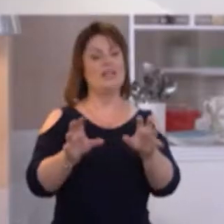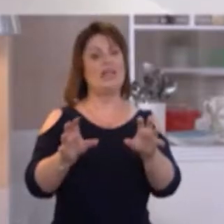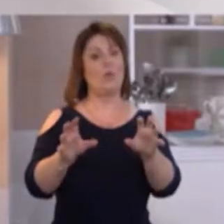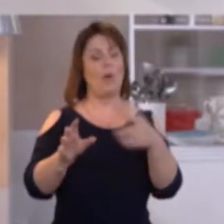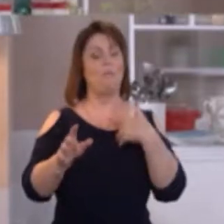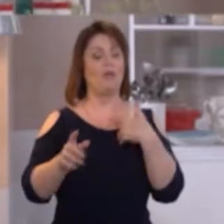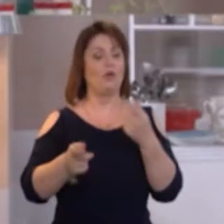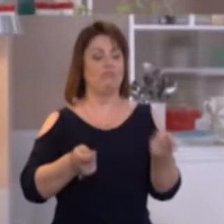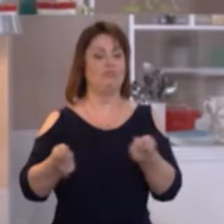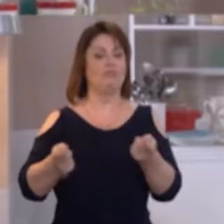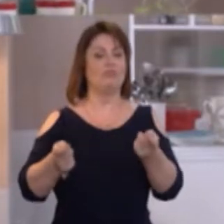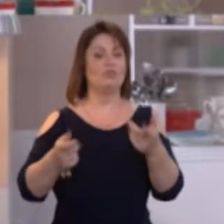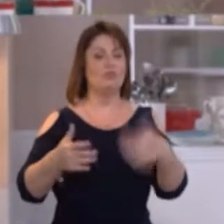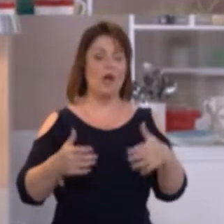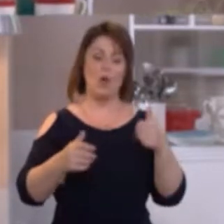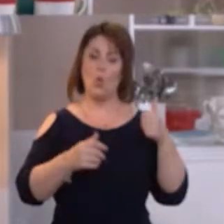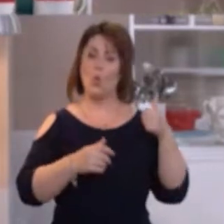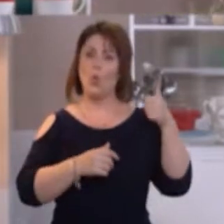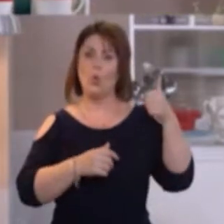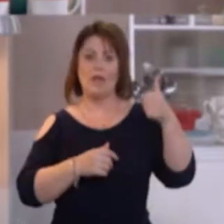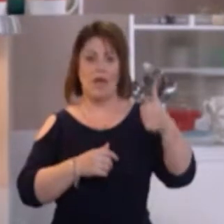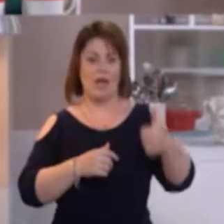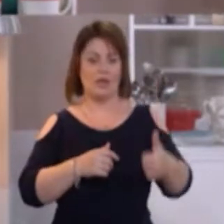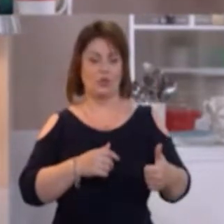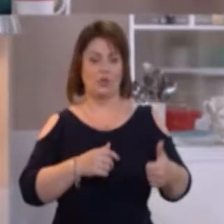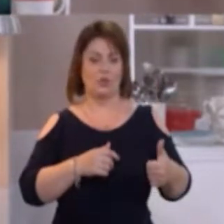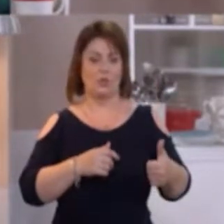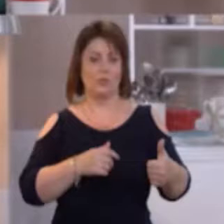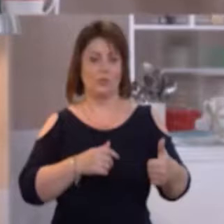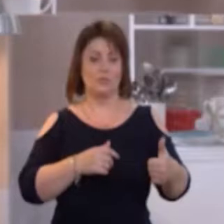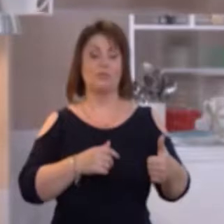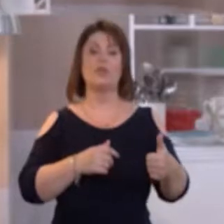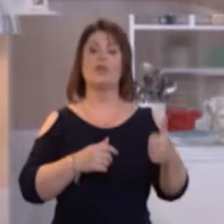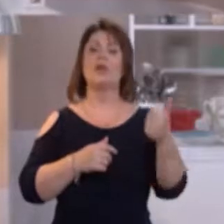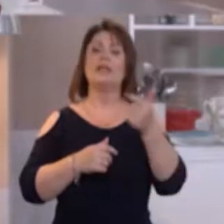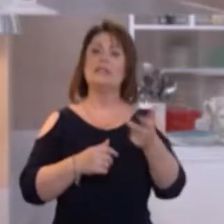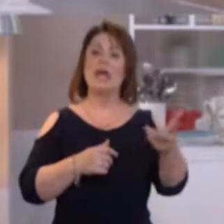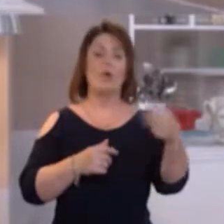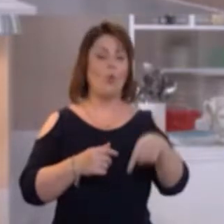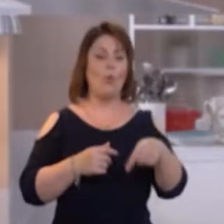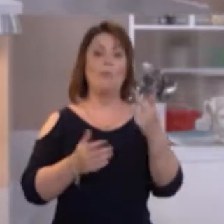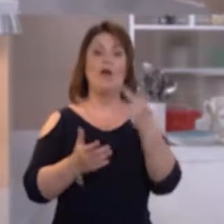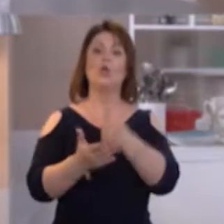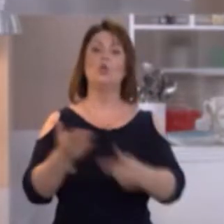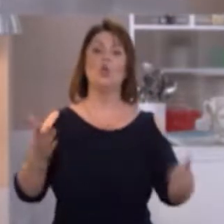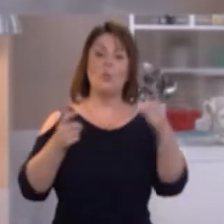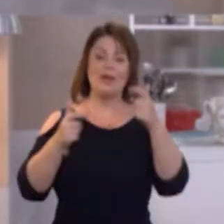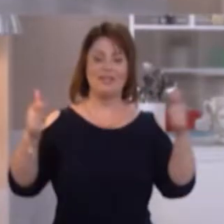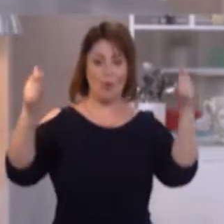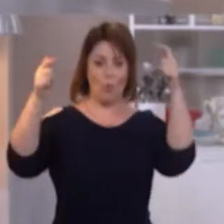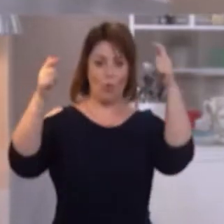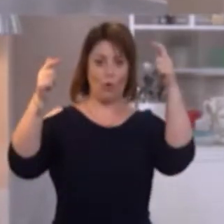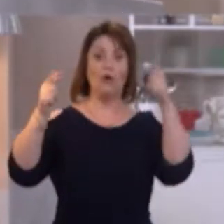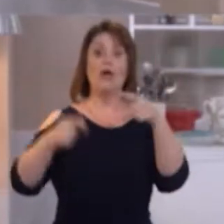conduco appunto da un anno a questa parte, abbondante. Come si chiama questa serie web? Numeri da cuoco. Numeri da